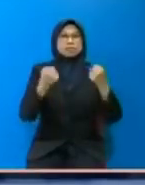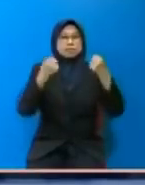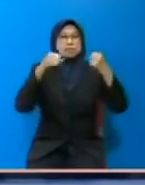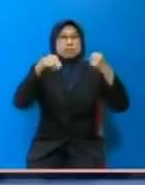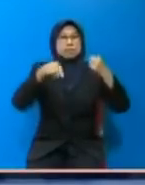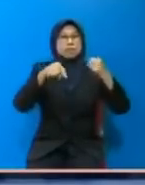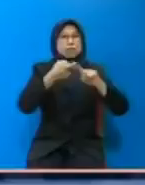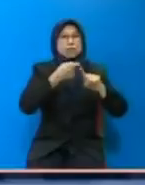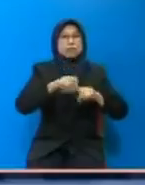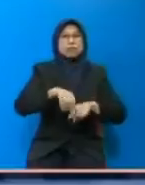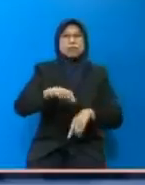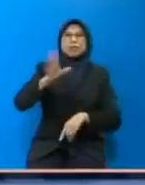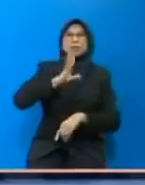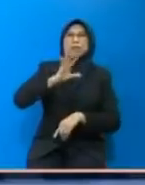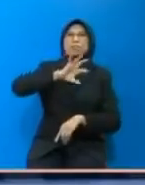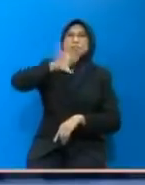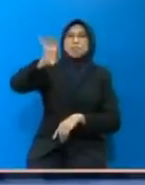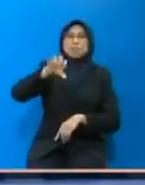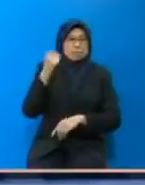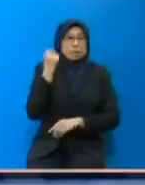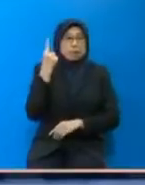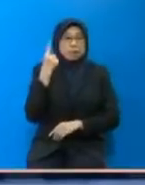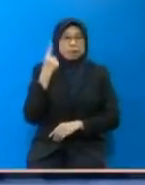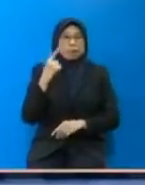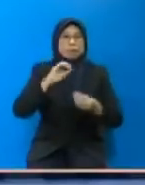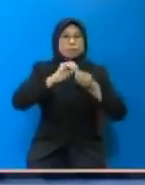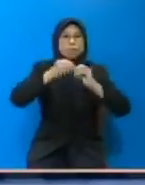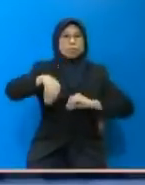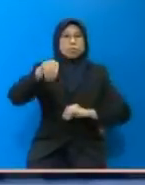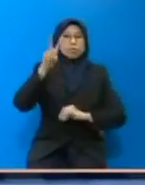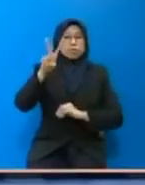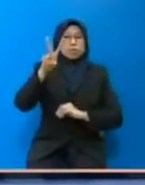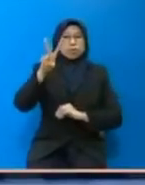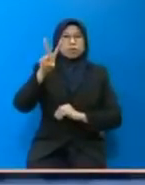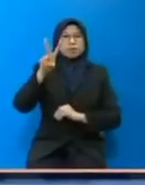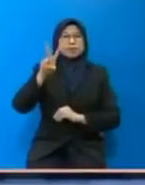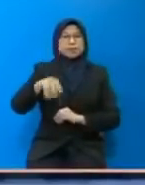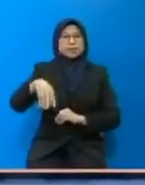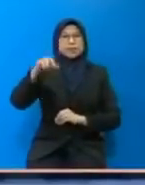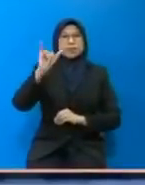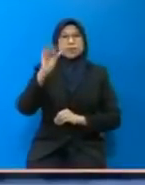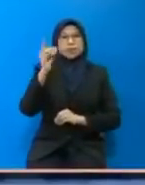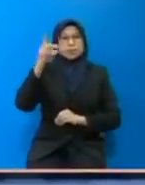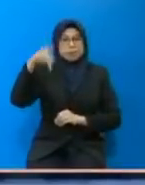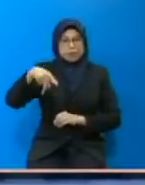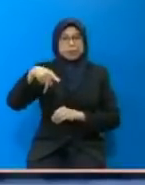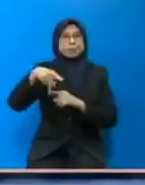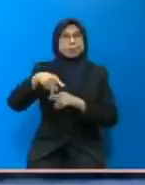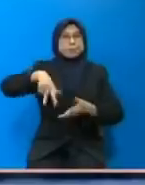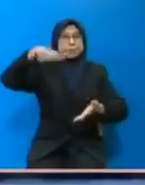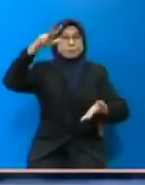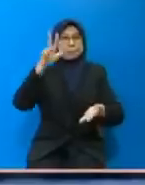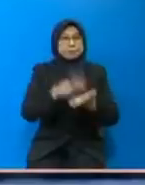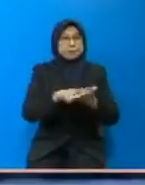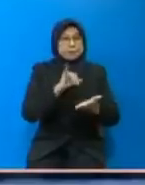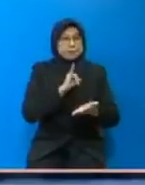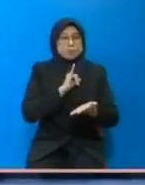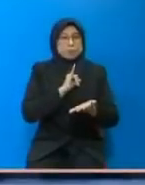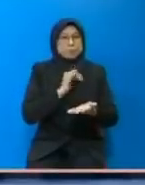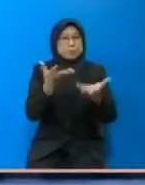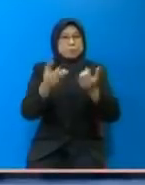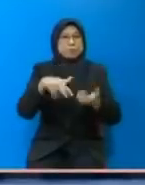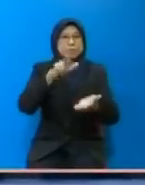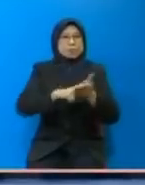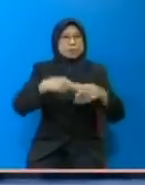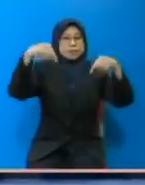tak? Faham tak? Faham tak? Yang kedua, Tuan Yang di-Pertuan, yang kedua, saya ingin mengesahkan pada